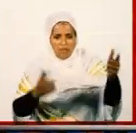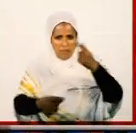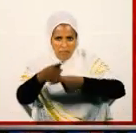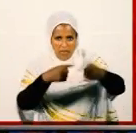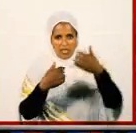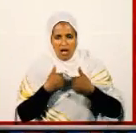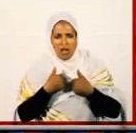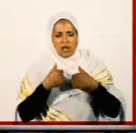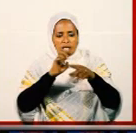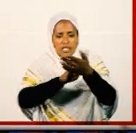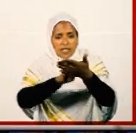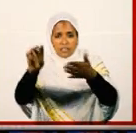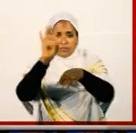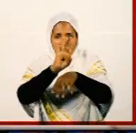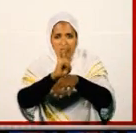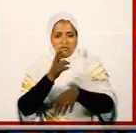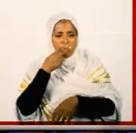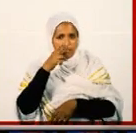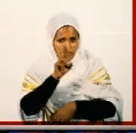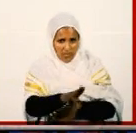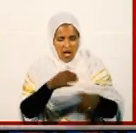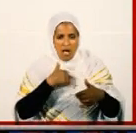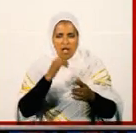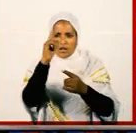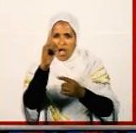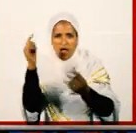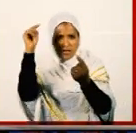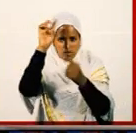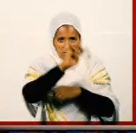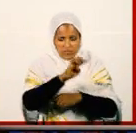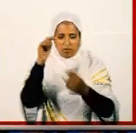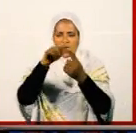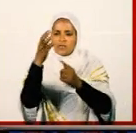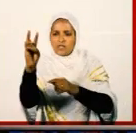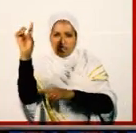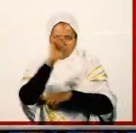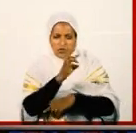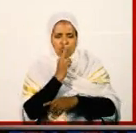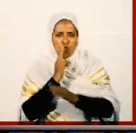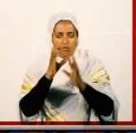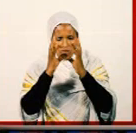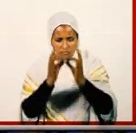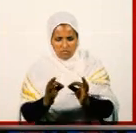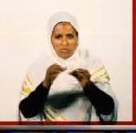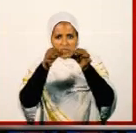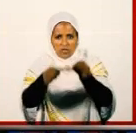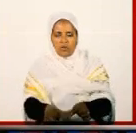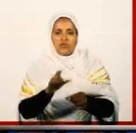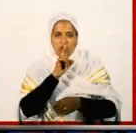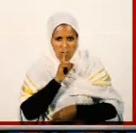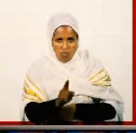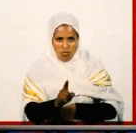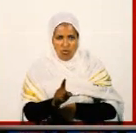ነው። ቅድስት ቤተ ክርስቲያን ያዘዘችው ከአንድ እስከ 16 ያለውን በጾም በጸሎት ተወስነን እንድንቆይ